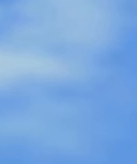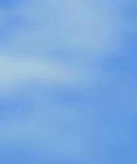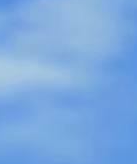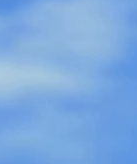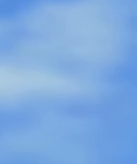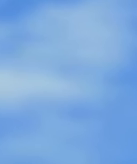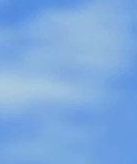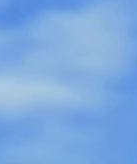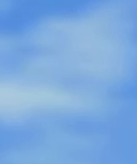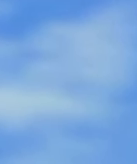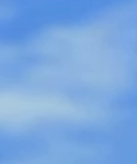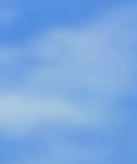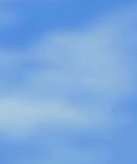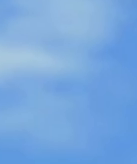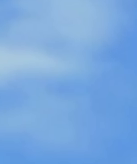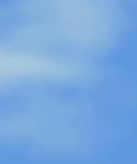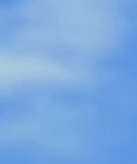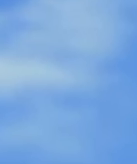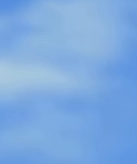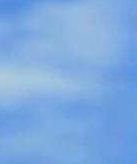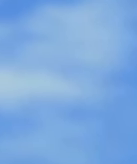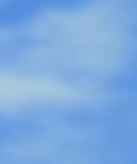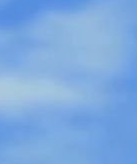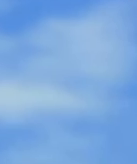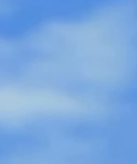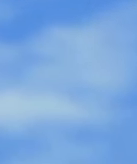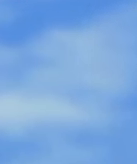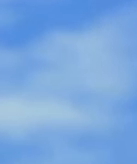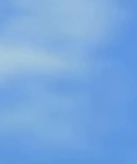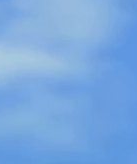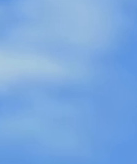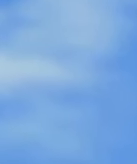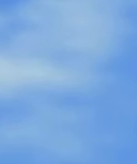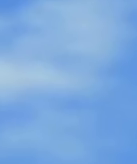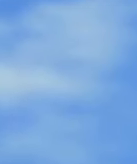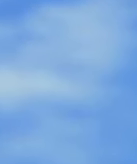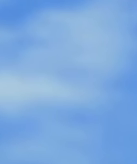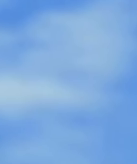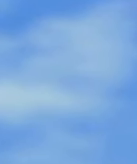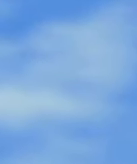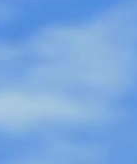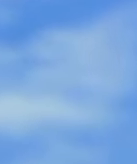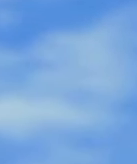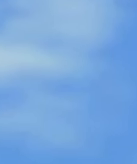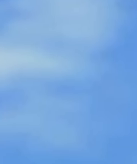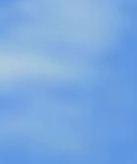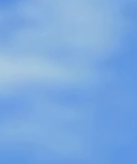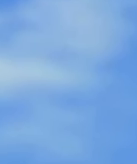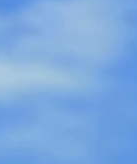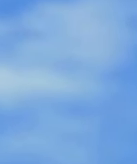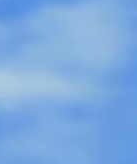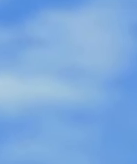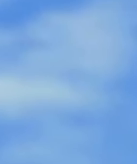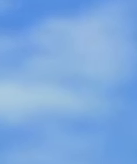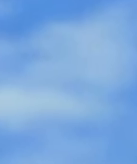sudah ada pemotongan rumput, kemudian sudah ada penyiraman dari rumput yang tujuannya agar membuat kondisi lapangan yaitu permukaan